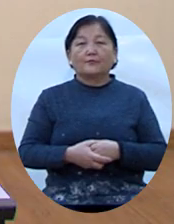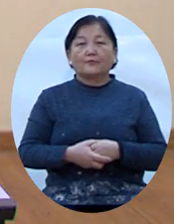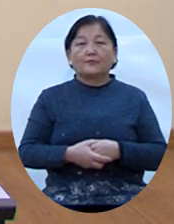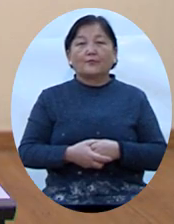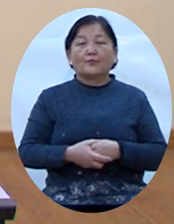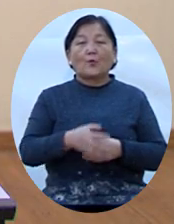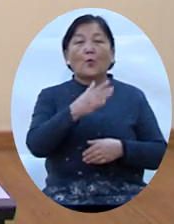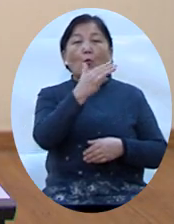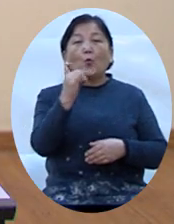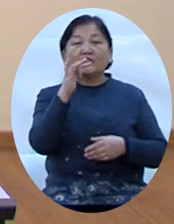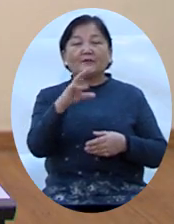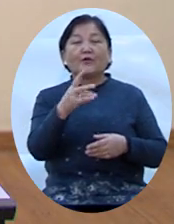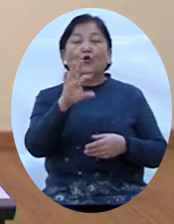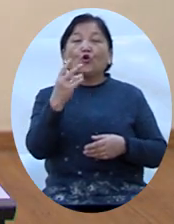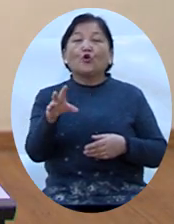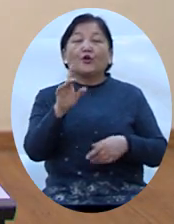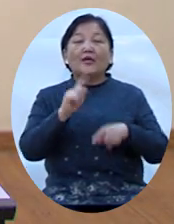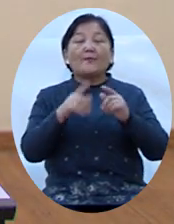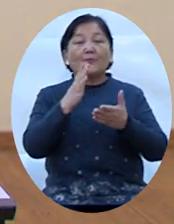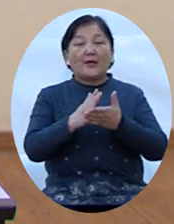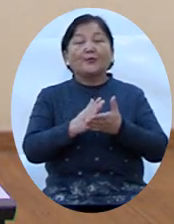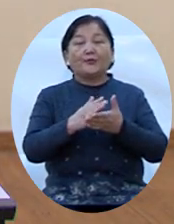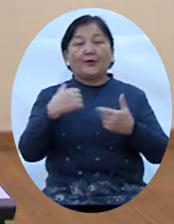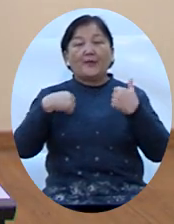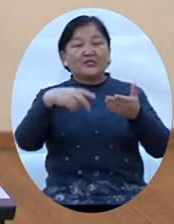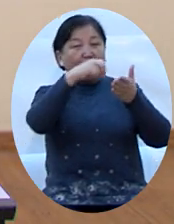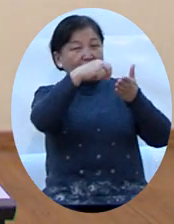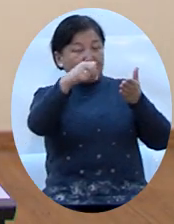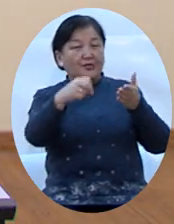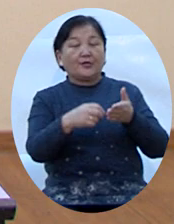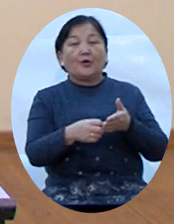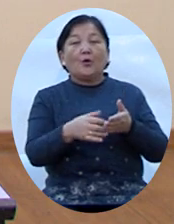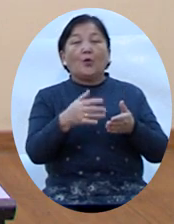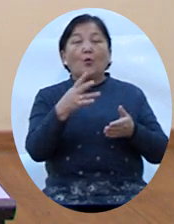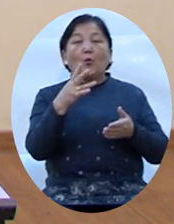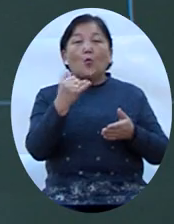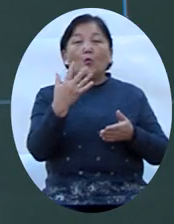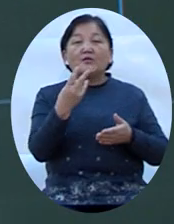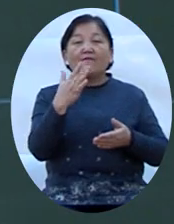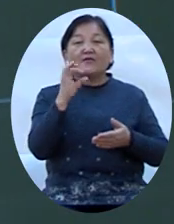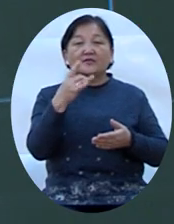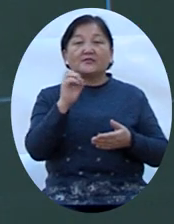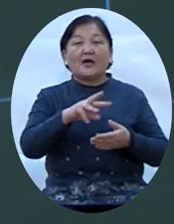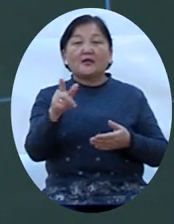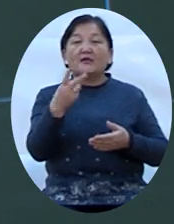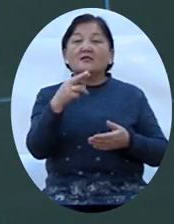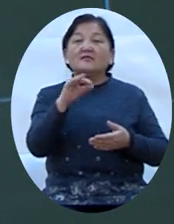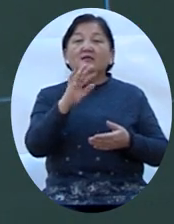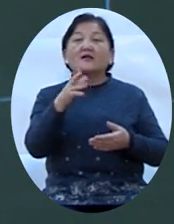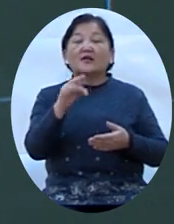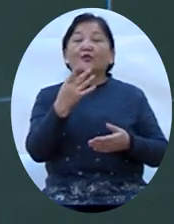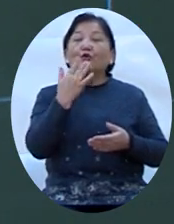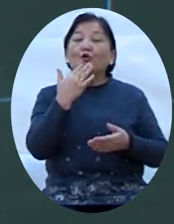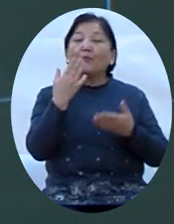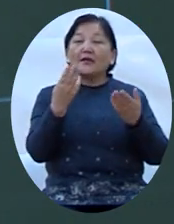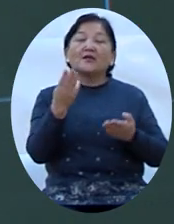За уусамтлын өнгийг бүгдээрээ хүсэгтэд бичээ. За универсал индикаторын цаас нь цууны хүчлэлийн уусамтлын орчинг шалгахад